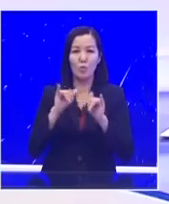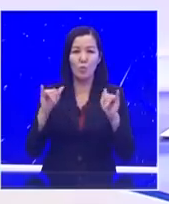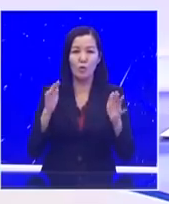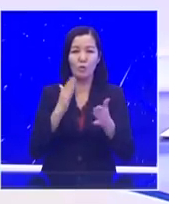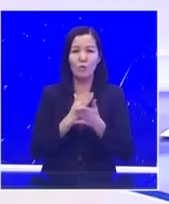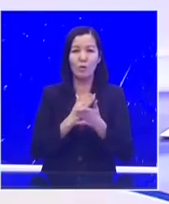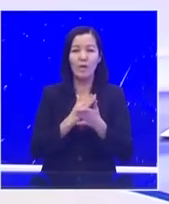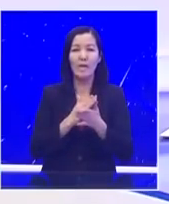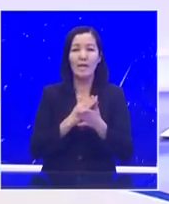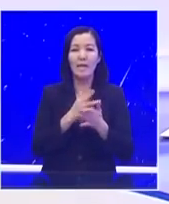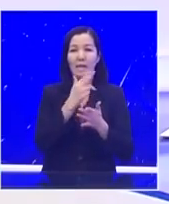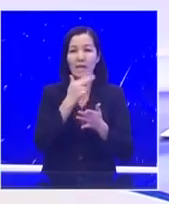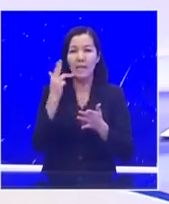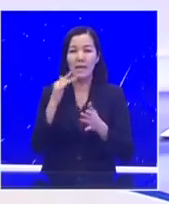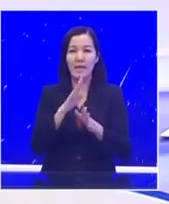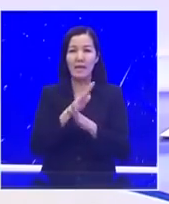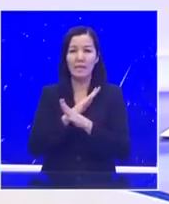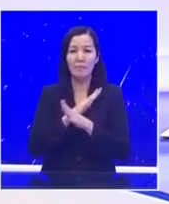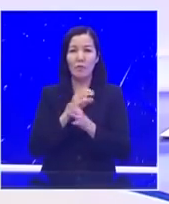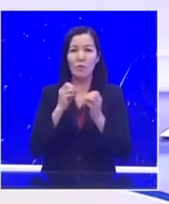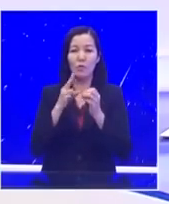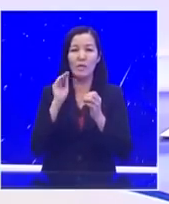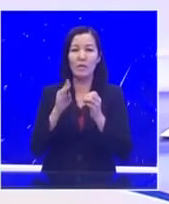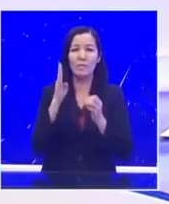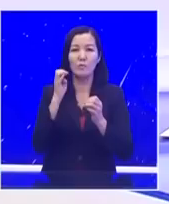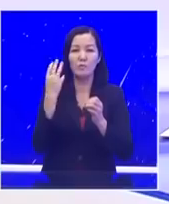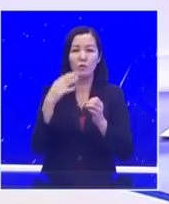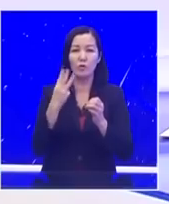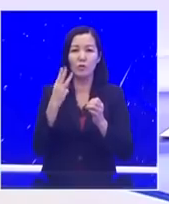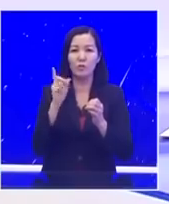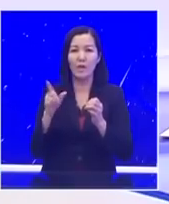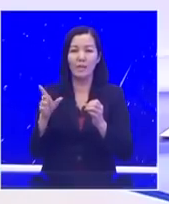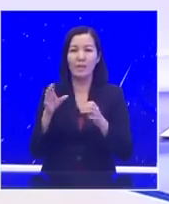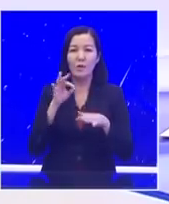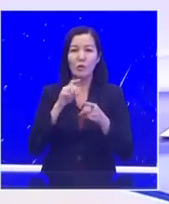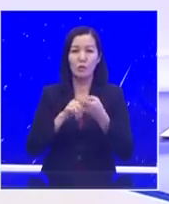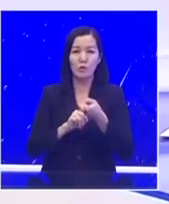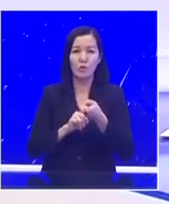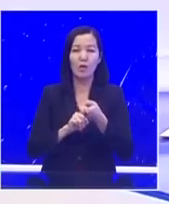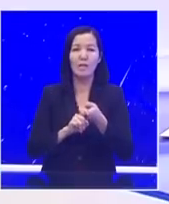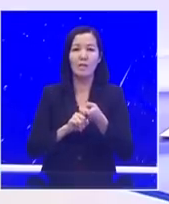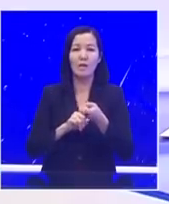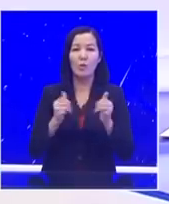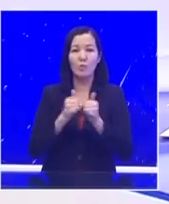Ал Италияда бұл індеттен қайтыс болғандар саны 12443, дертті жұқтырғандар саны көрші Өзбекстанда